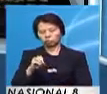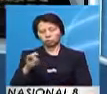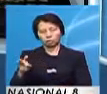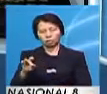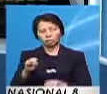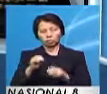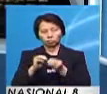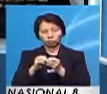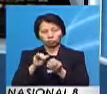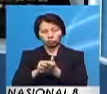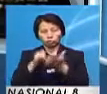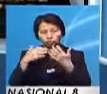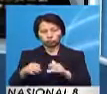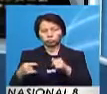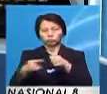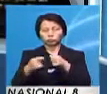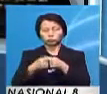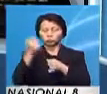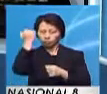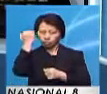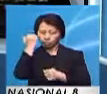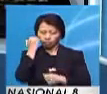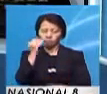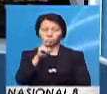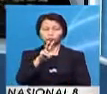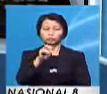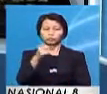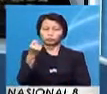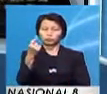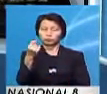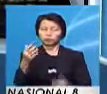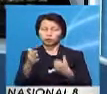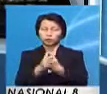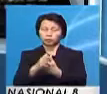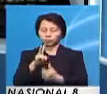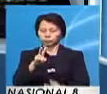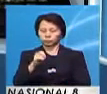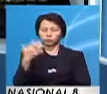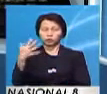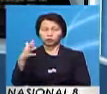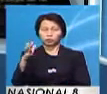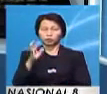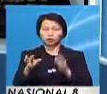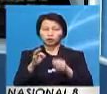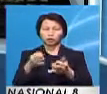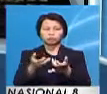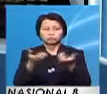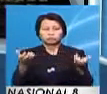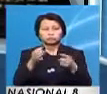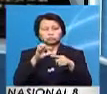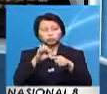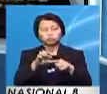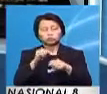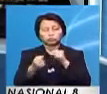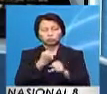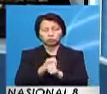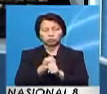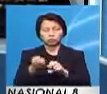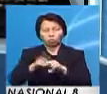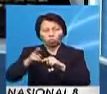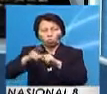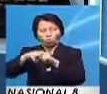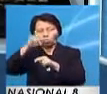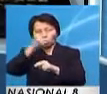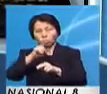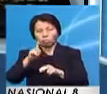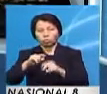angka itu telah dituduh di mahkamah sejak 2011 hingga 2015. Jika dipecahkan mengikut tahun, berlaku peningkatan mendadak